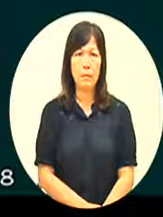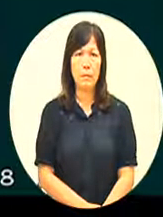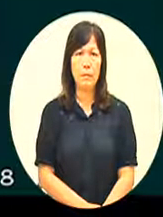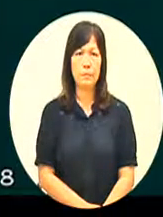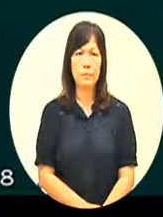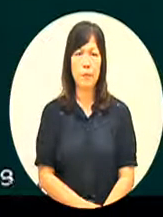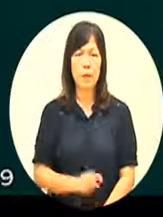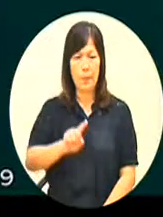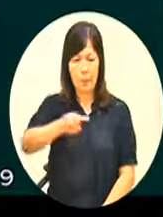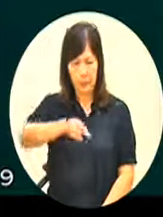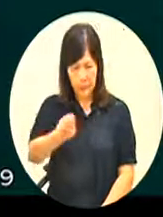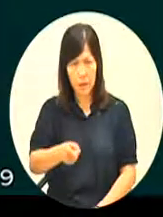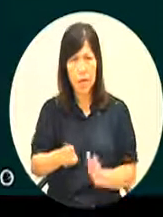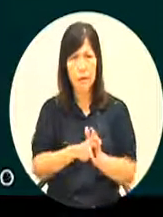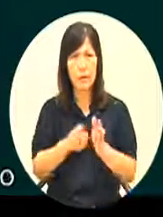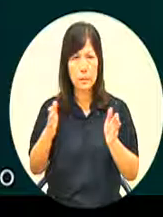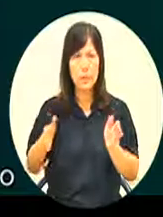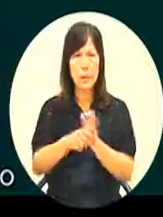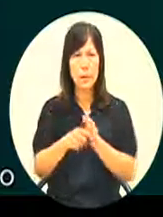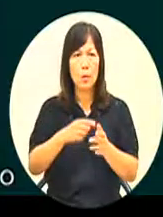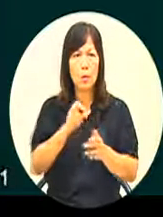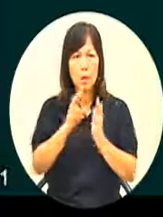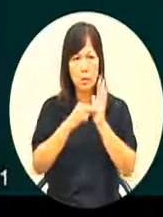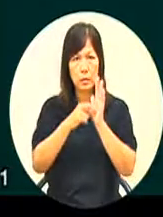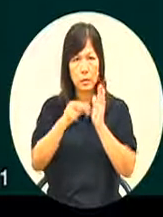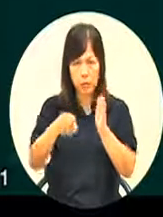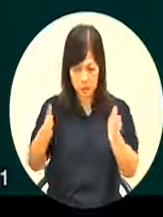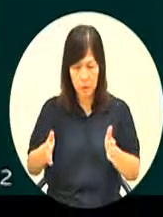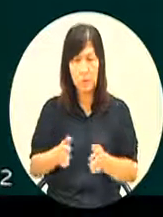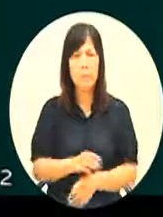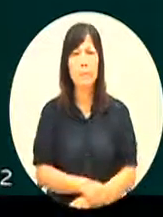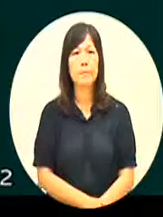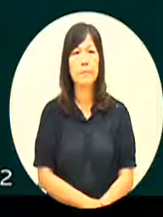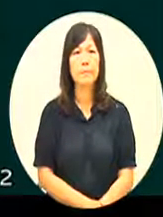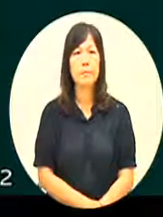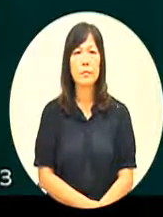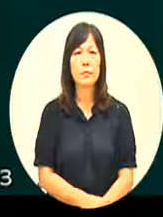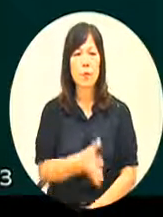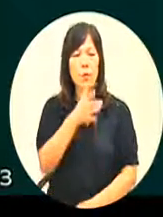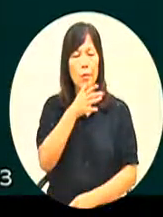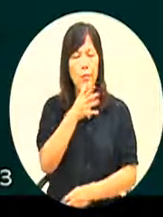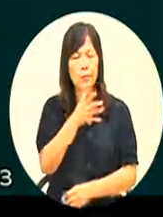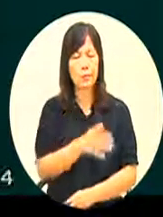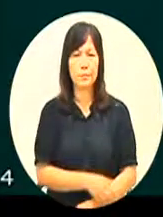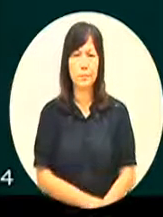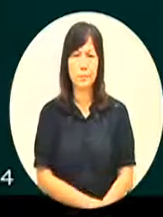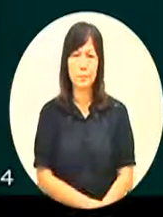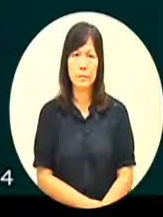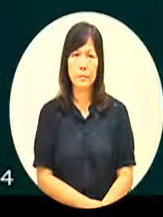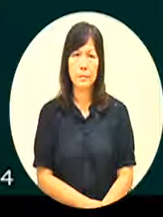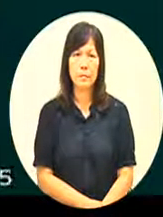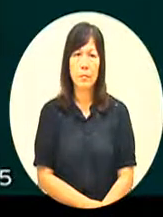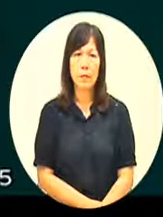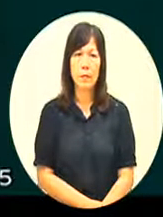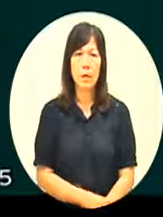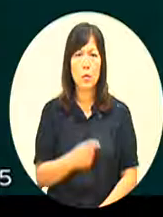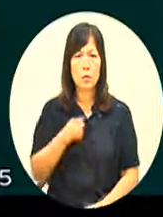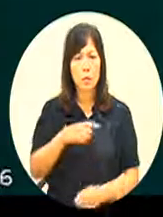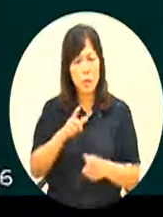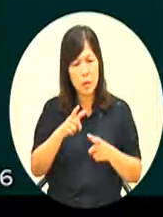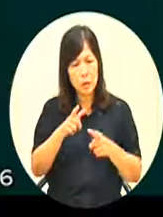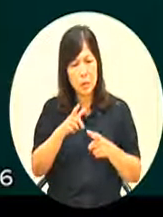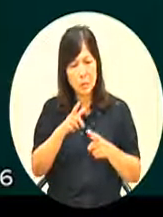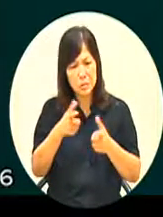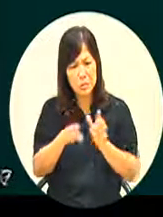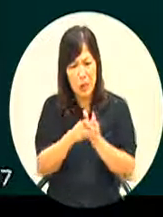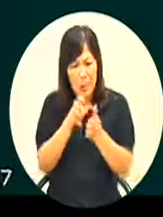我跳到下一页，我要讲的是这一段，然后我来念给局长听了。他说：“是不是还有学生